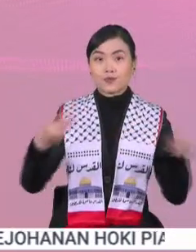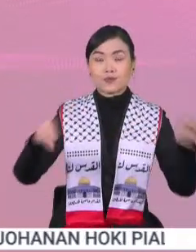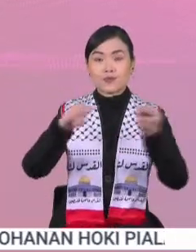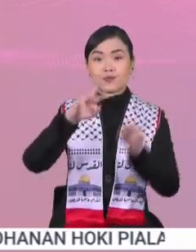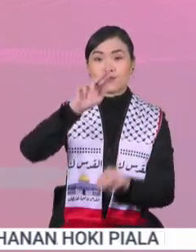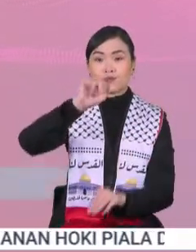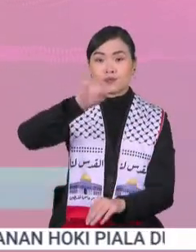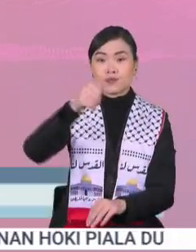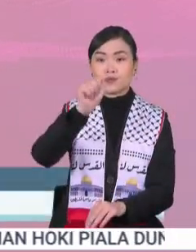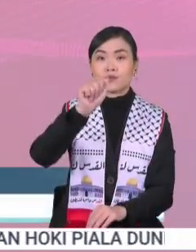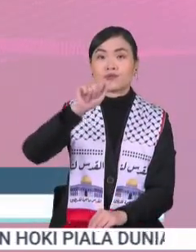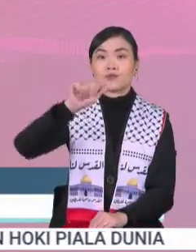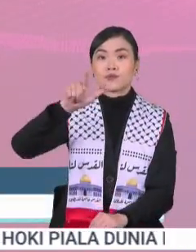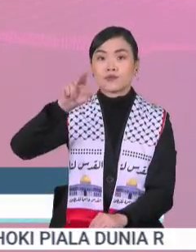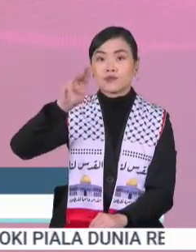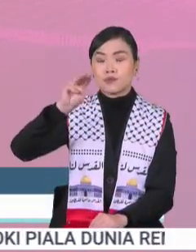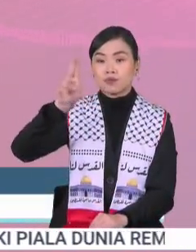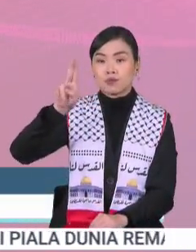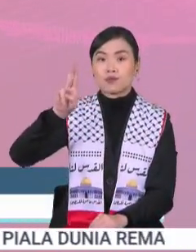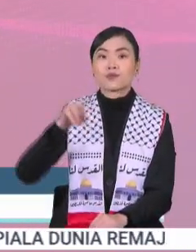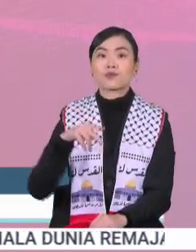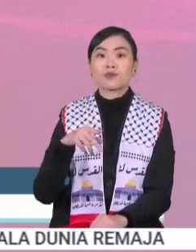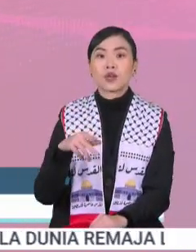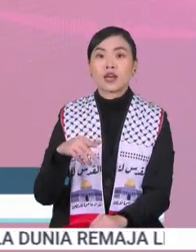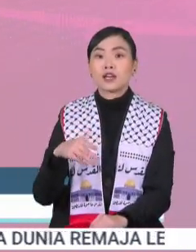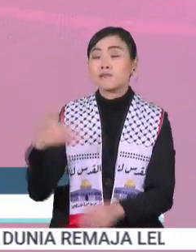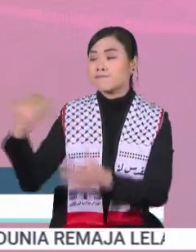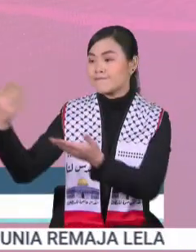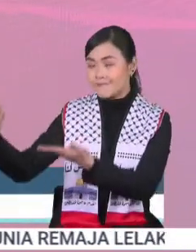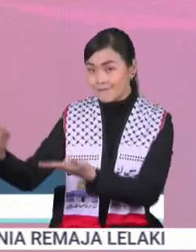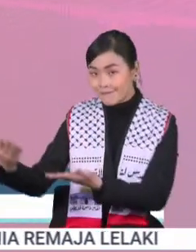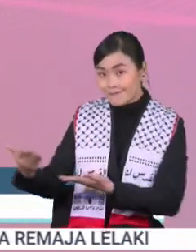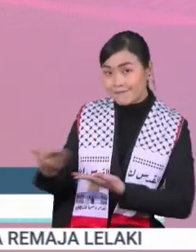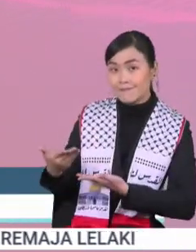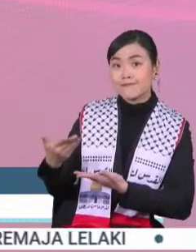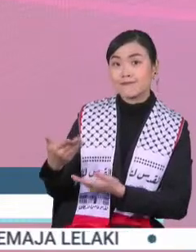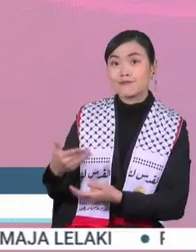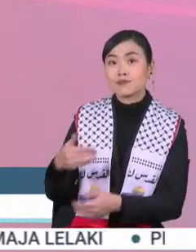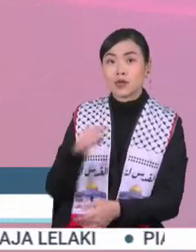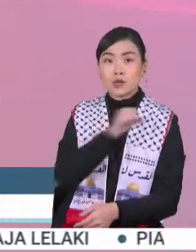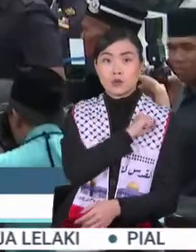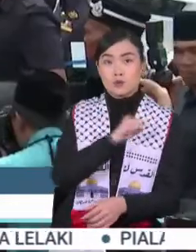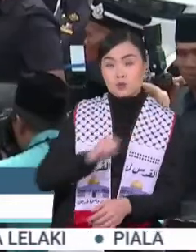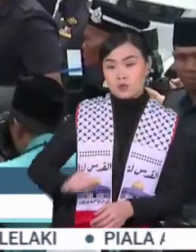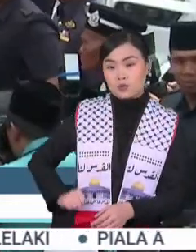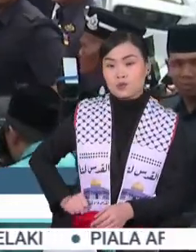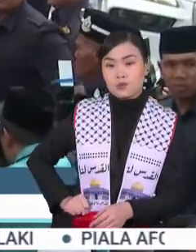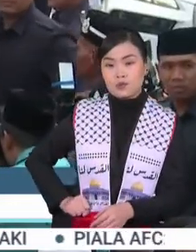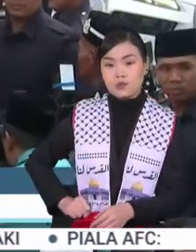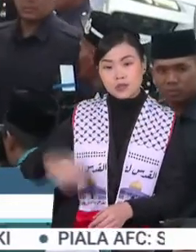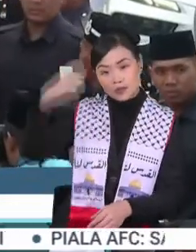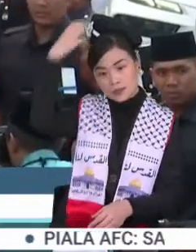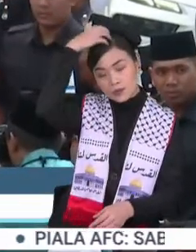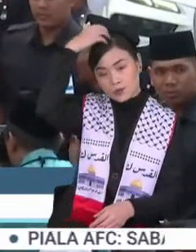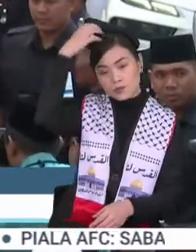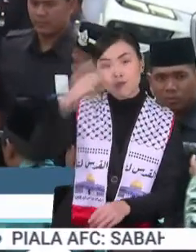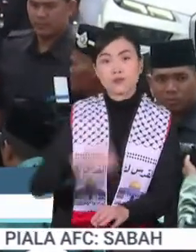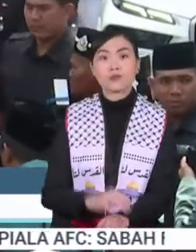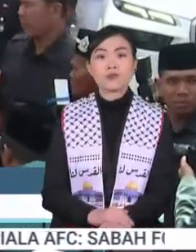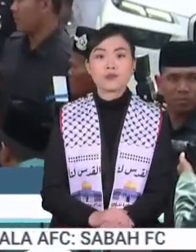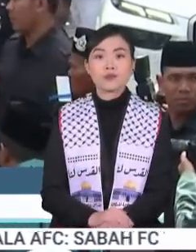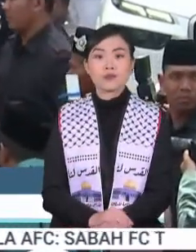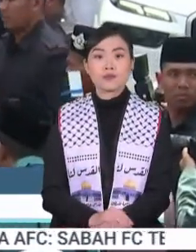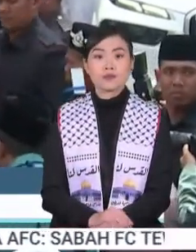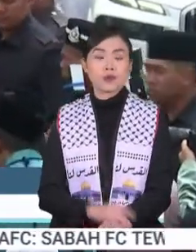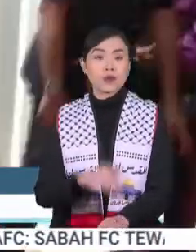Selangor keberangkatan tiba alultan Abdullah disambut Sultan Selangor Sultan sharafuddin Idris Shah terut